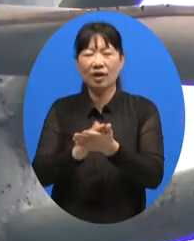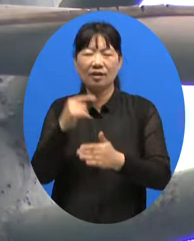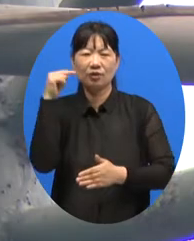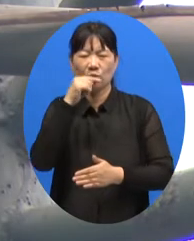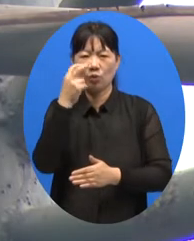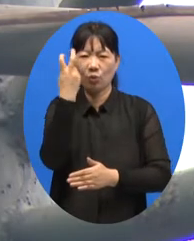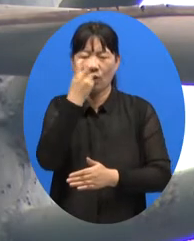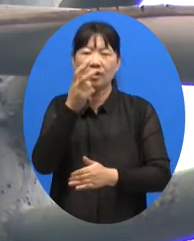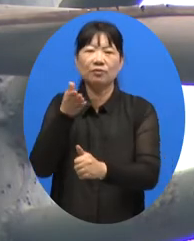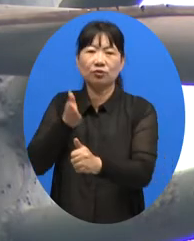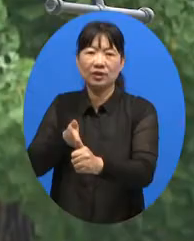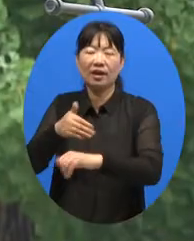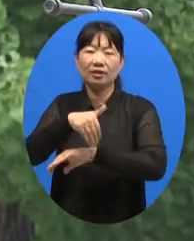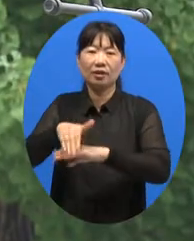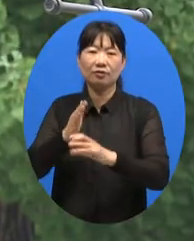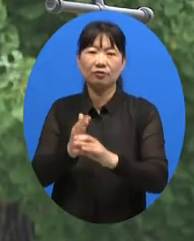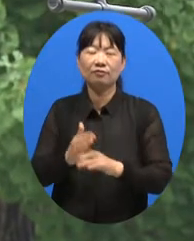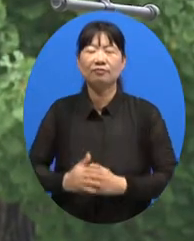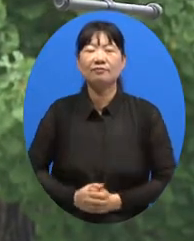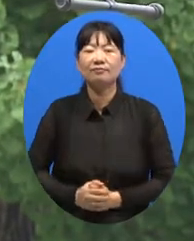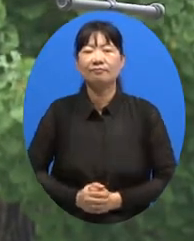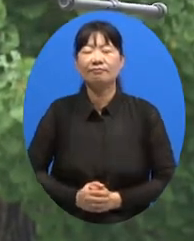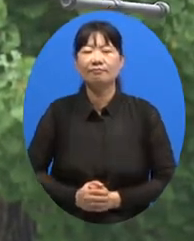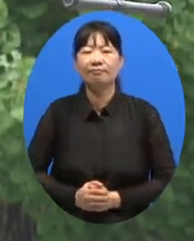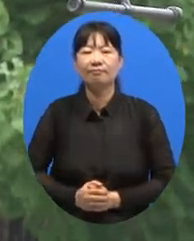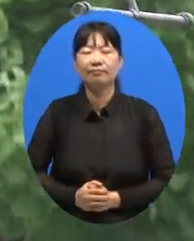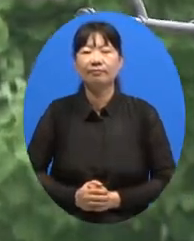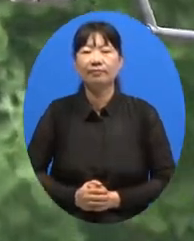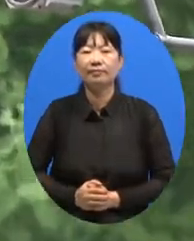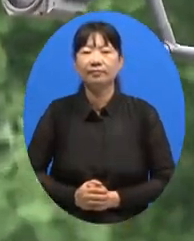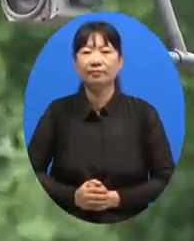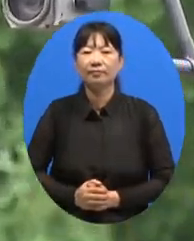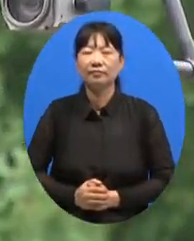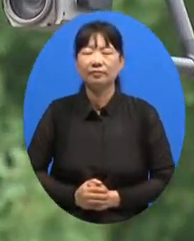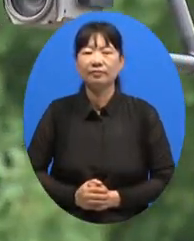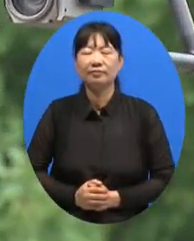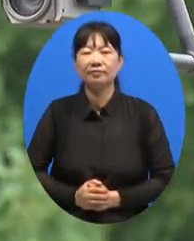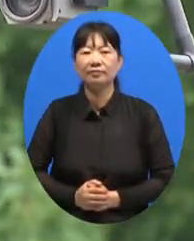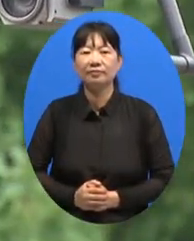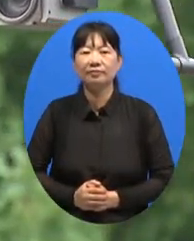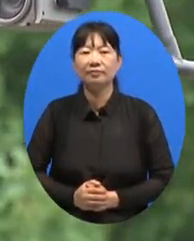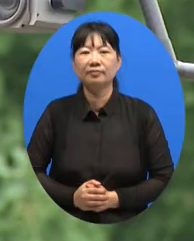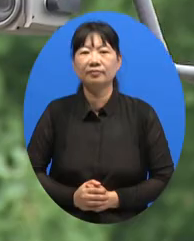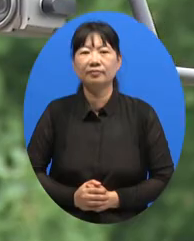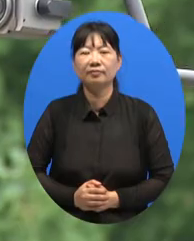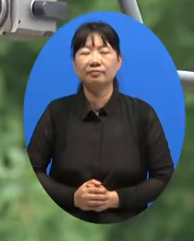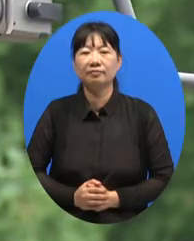고수와 철저한 관리를 요구할 방침입니다. 경기 주TV 최창순입니다.